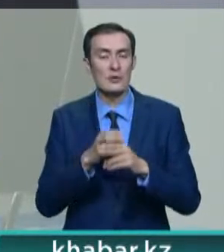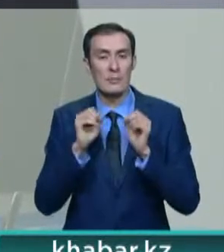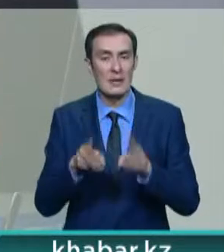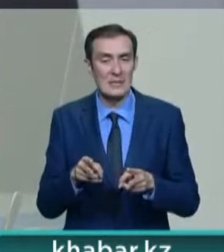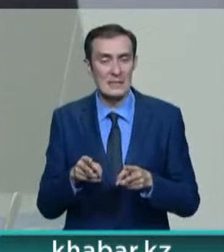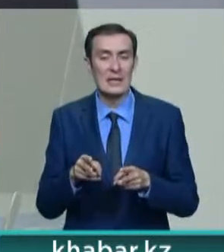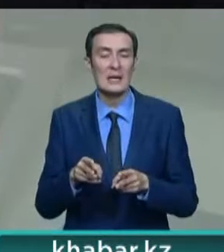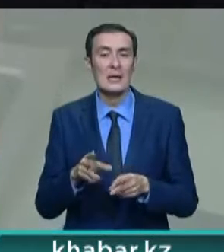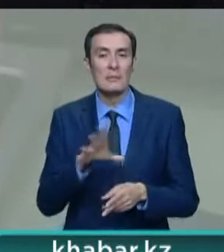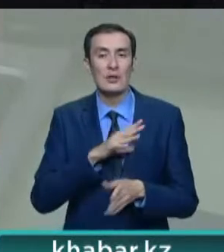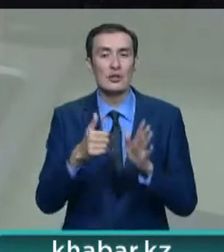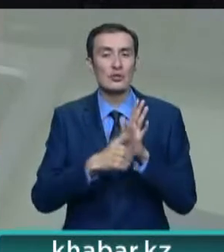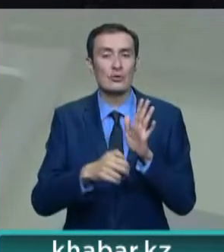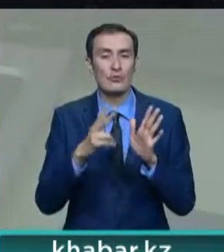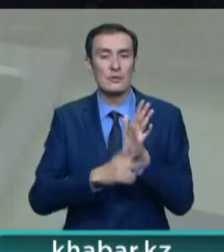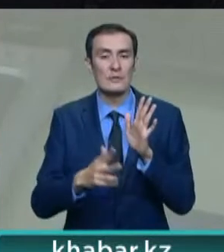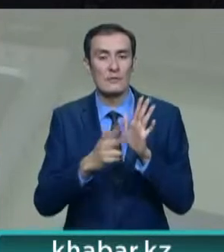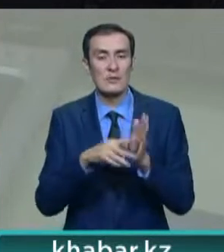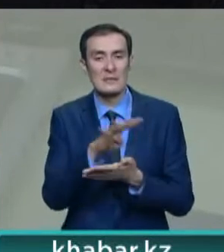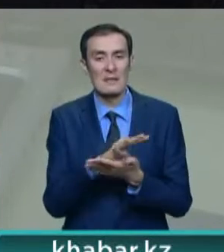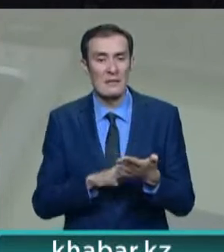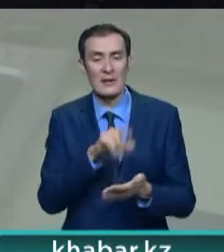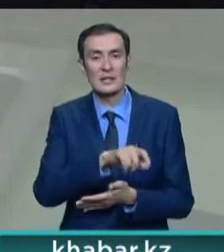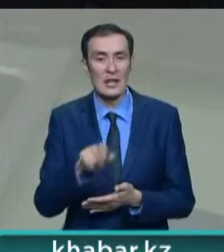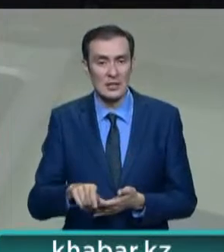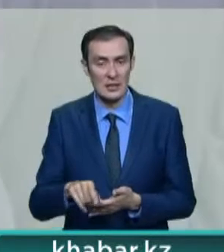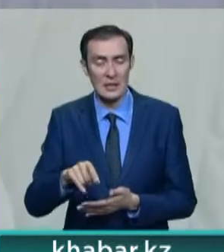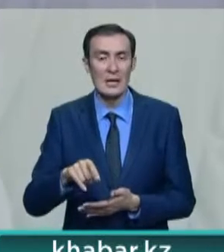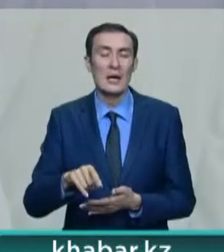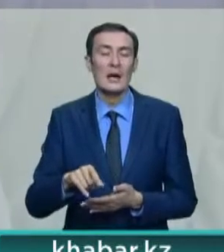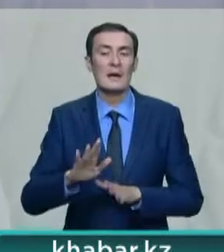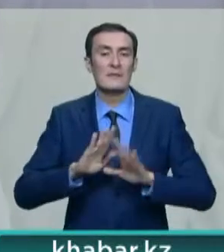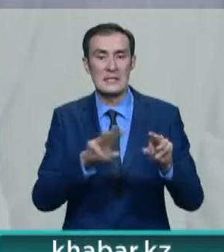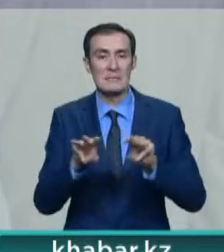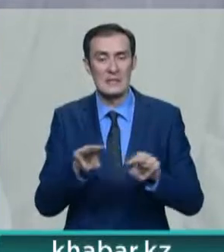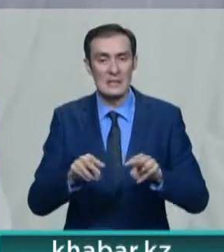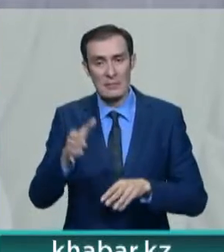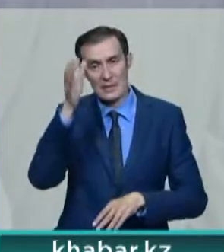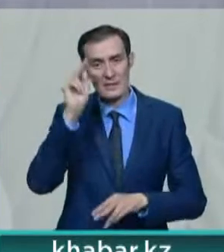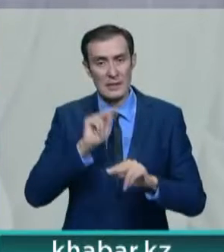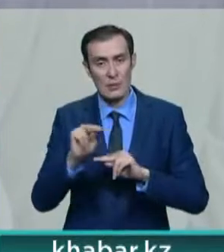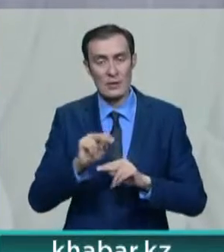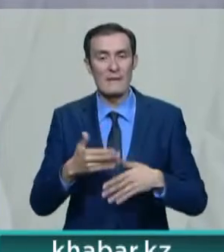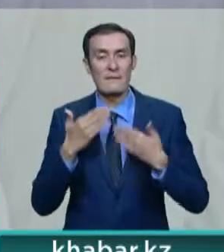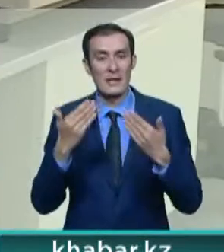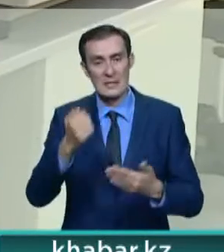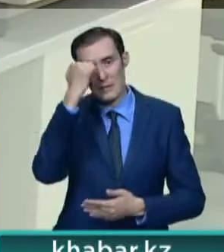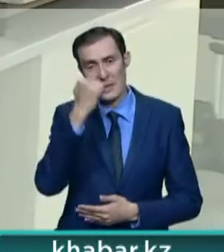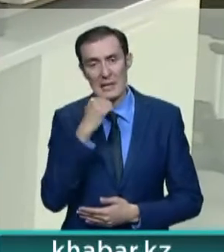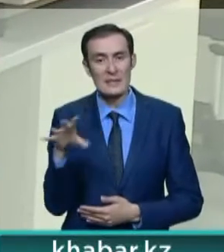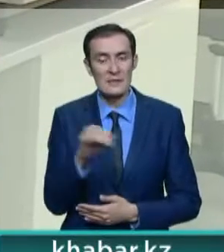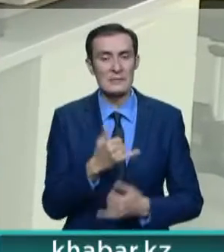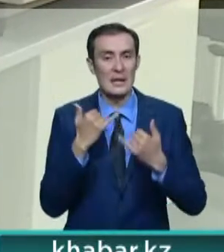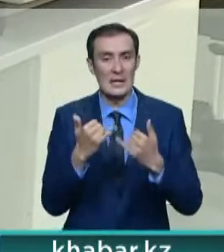безопасности поступило 688 заявлений от граждан страны. Вице-министр образования и науки выразил благодарность всем